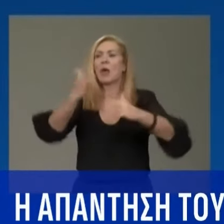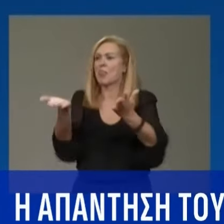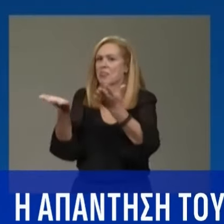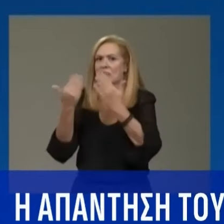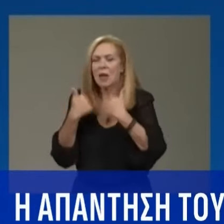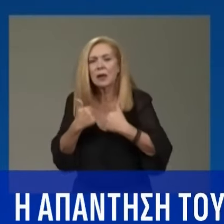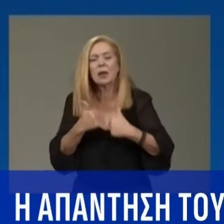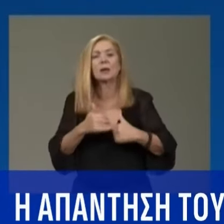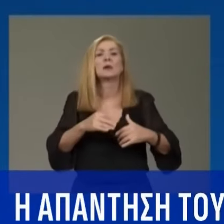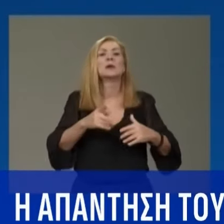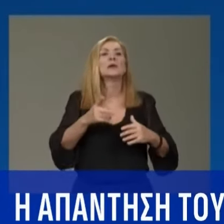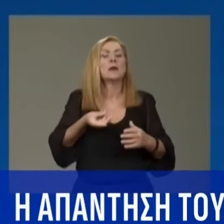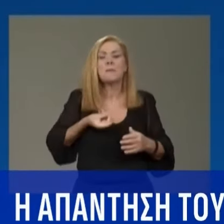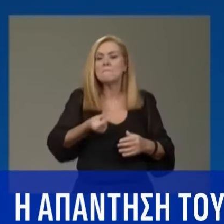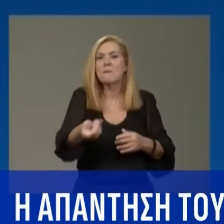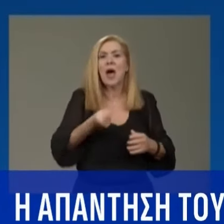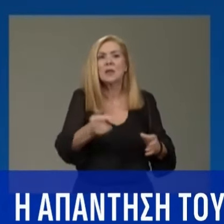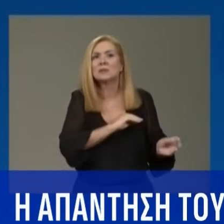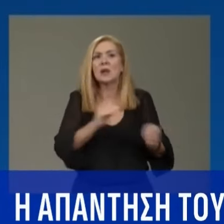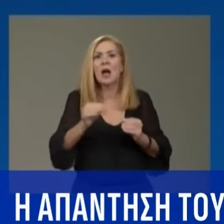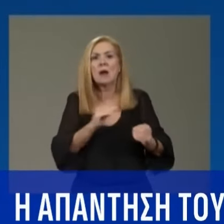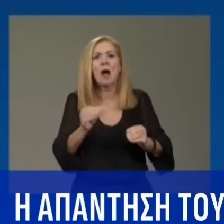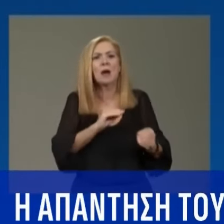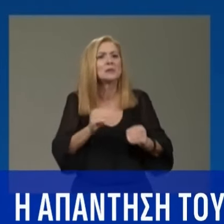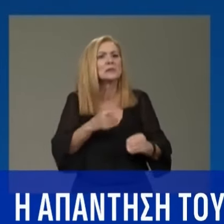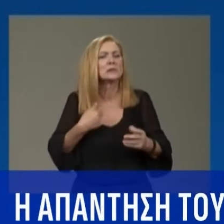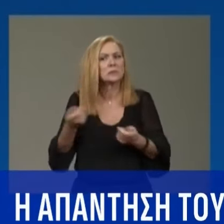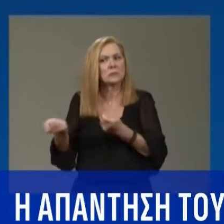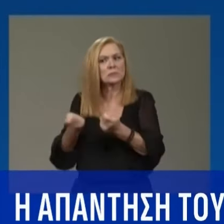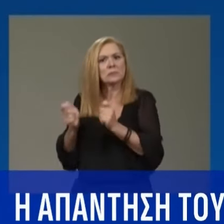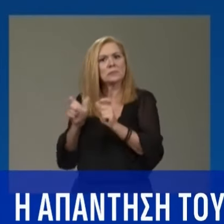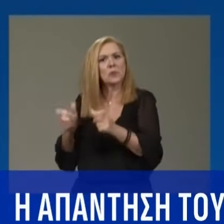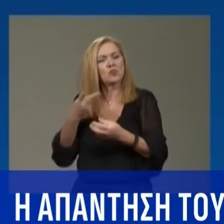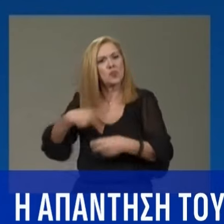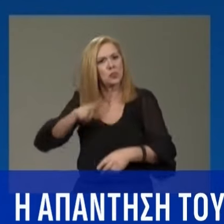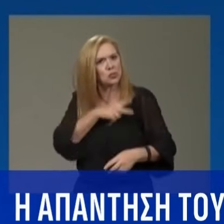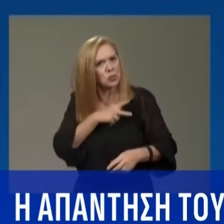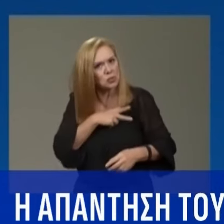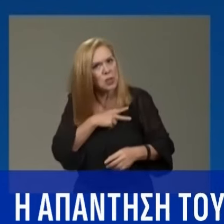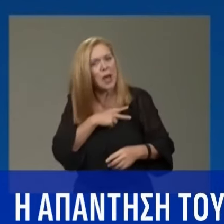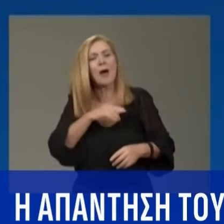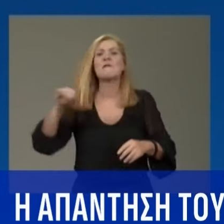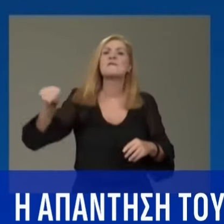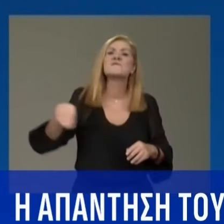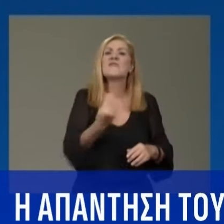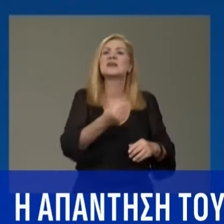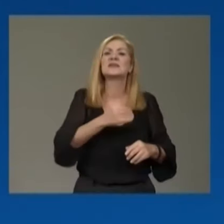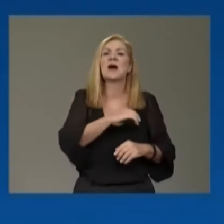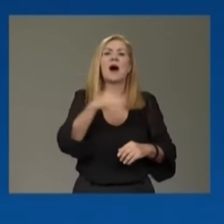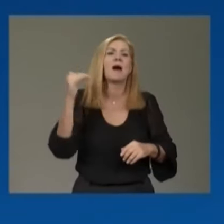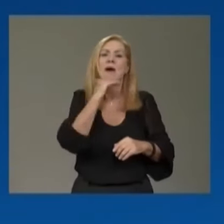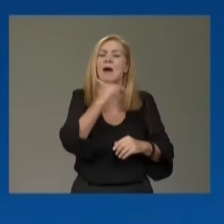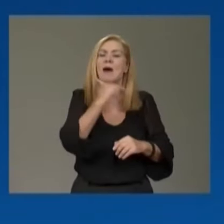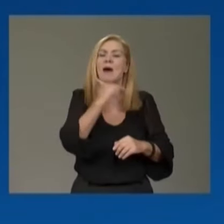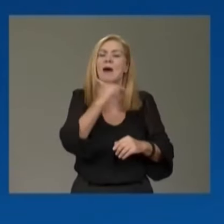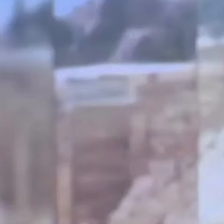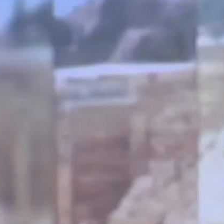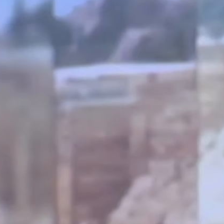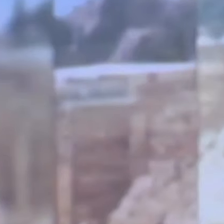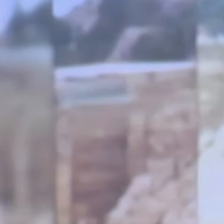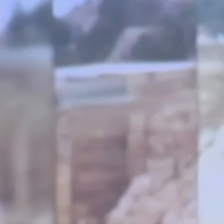διαχείριση του μεταναστευτικού ζητήματος και την καλύτερη συνεργασία με την Τουρκία, την Visa Express που βοήθησε πολύ το Ανατολικό